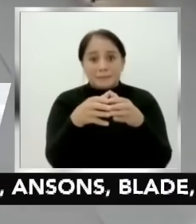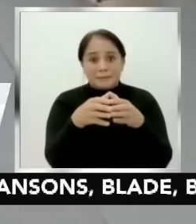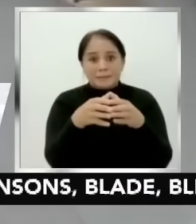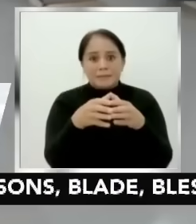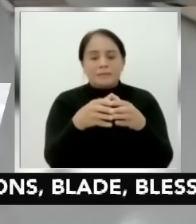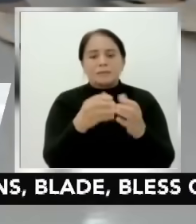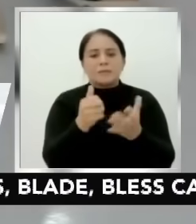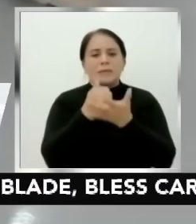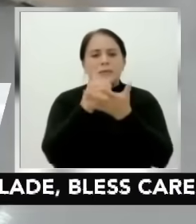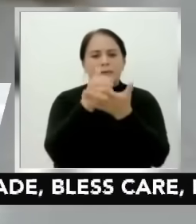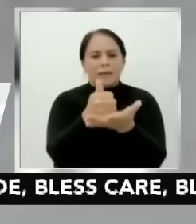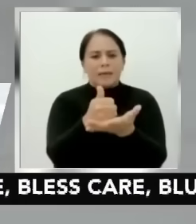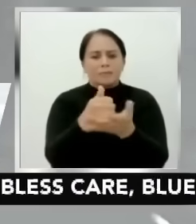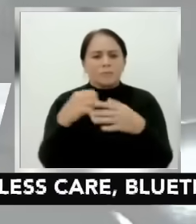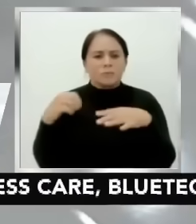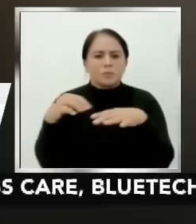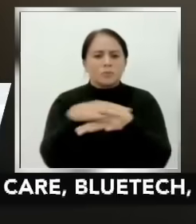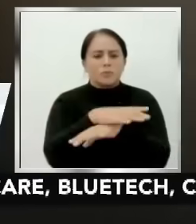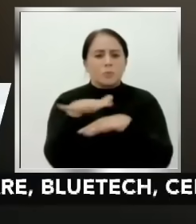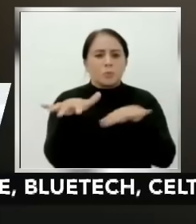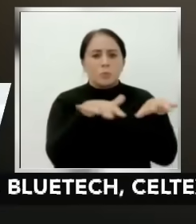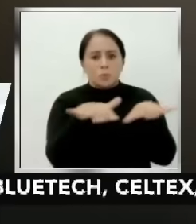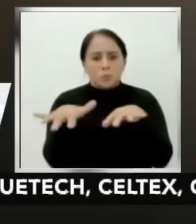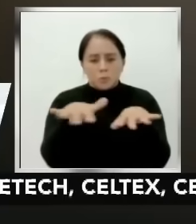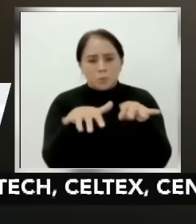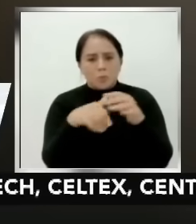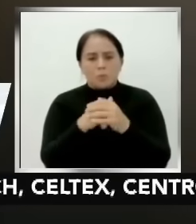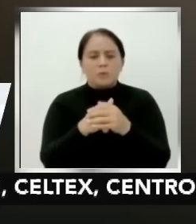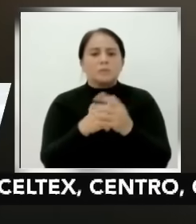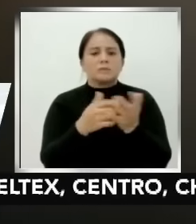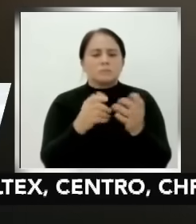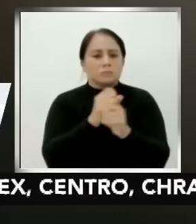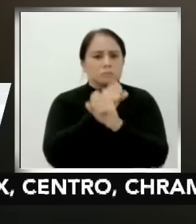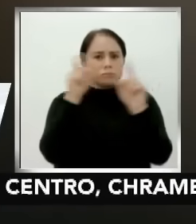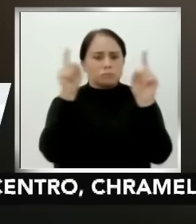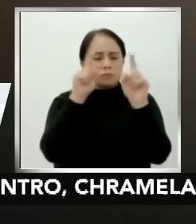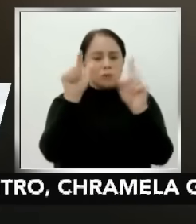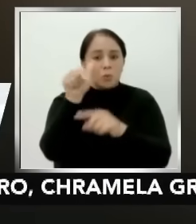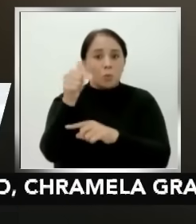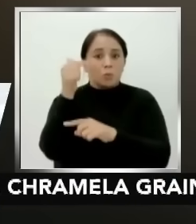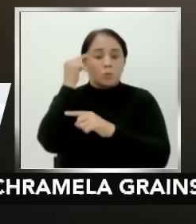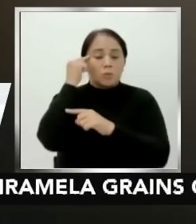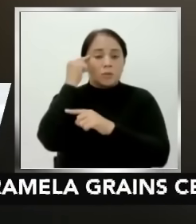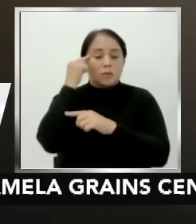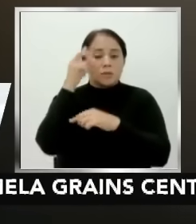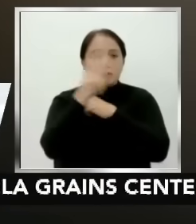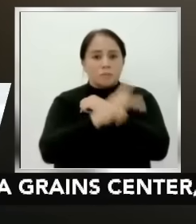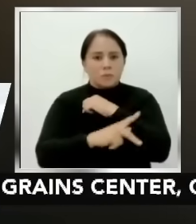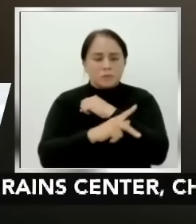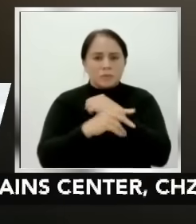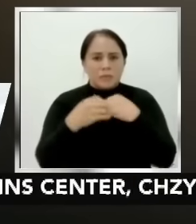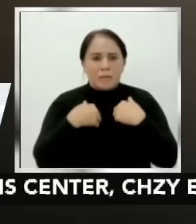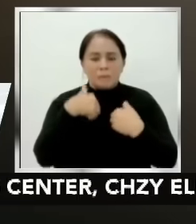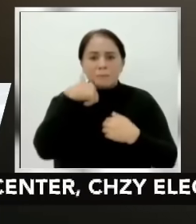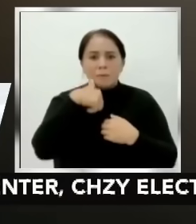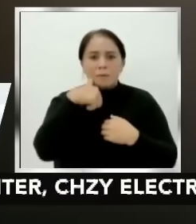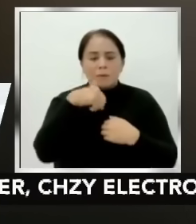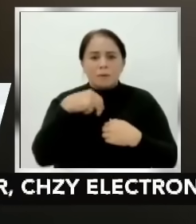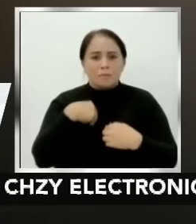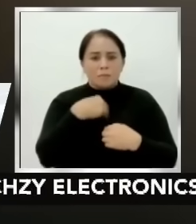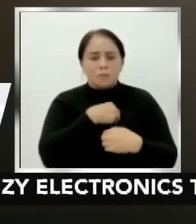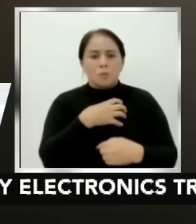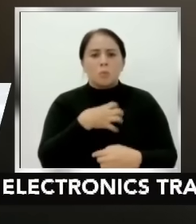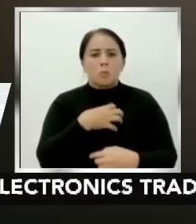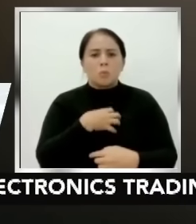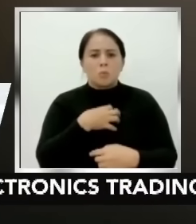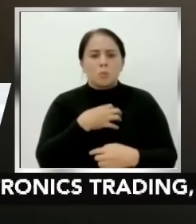mga naapektuhan ng lindol doon. Kaya nagulat ang gobernador ng probinsya nang may babaeng miyembro na nagreklamo sa kanyang